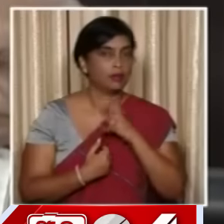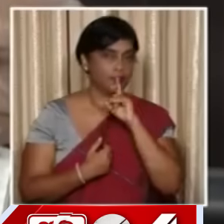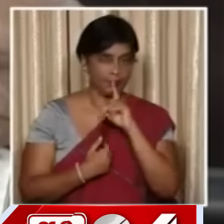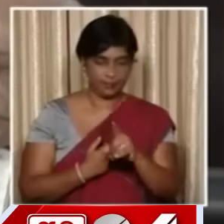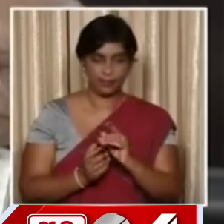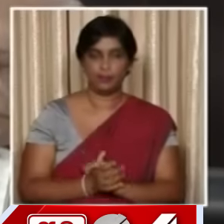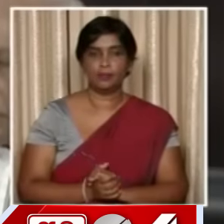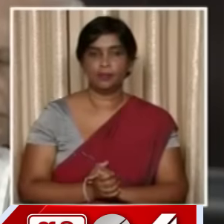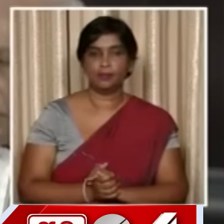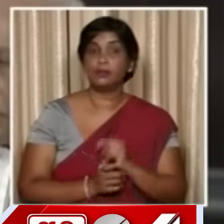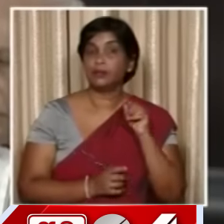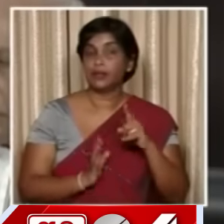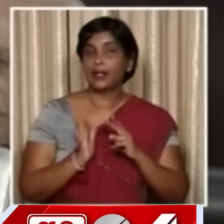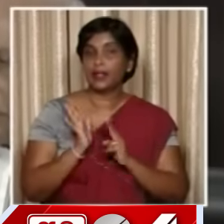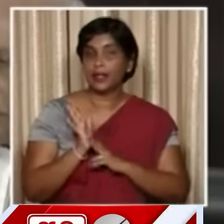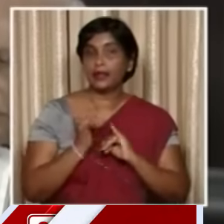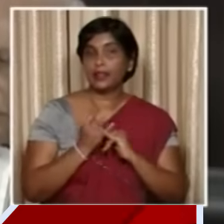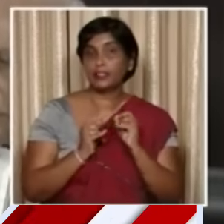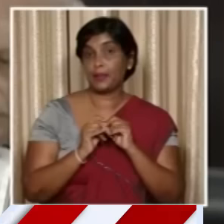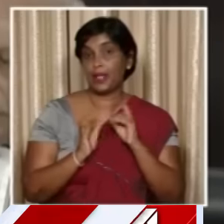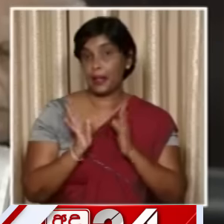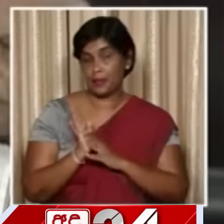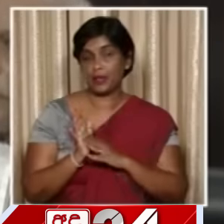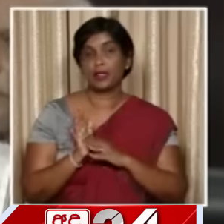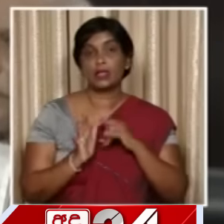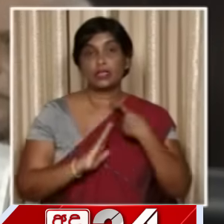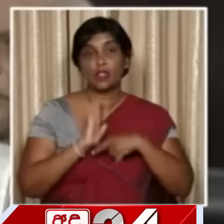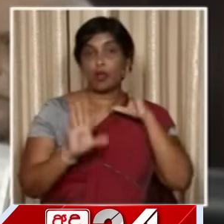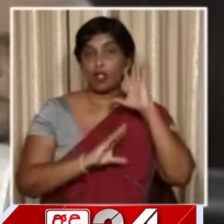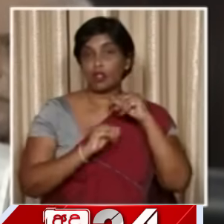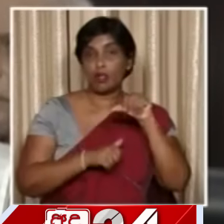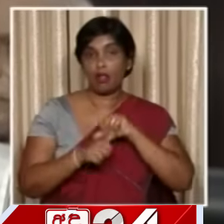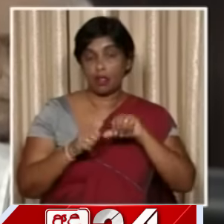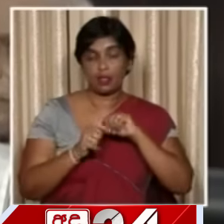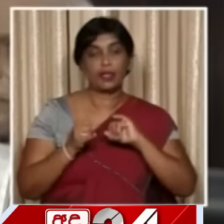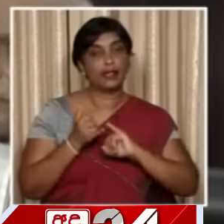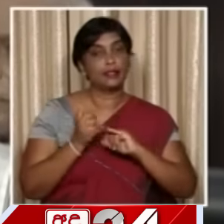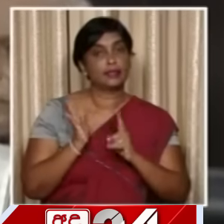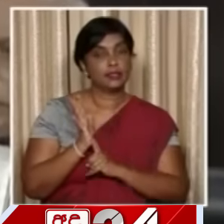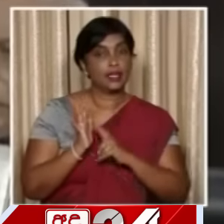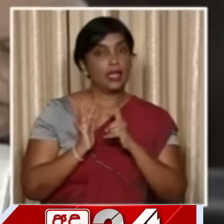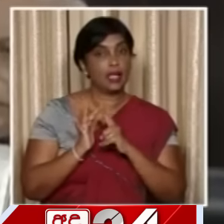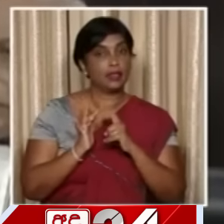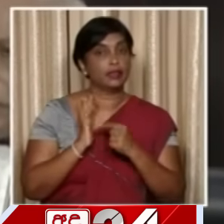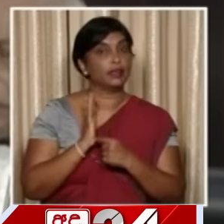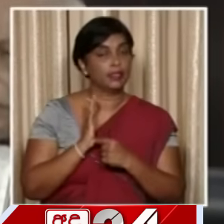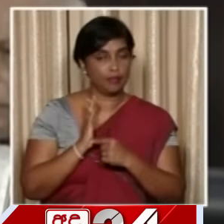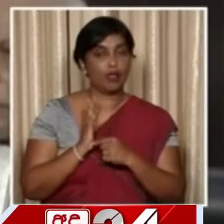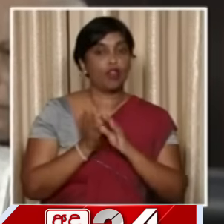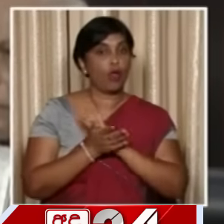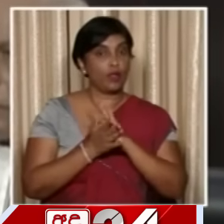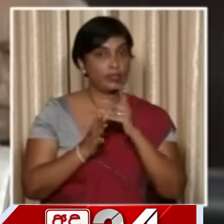කරනවා. NSBM, ශ්‍රී ලංකා තොරතුරු තාක්ෂණ ආයතන SLIIT, හොරයිසන්